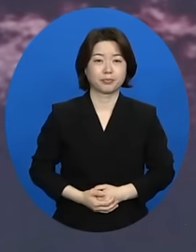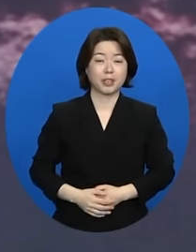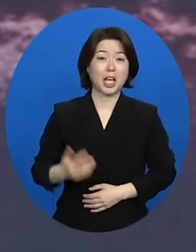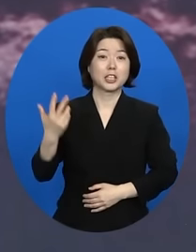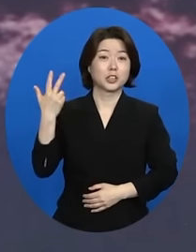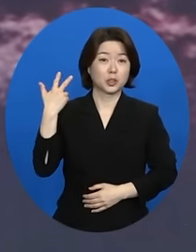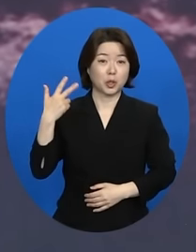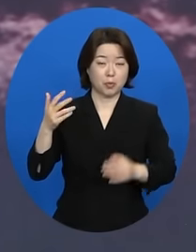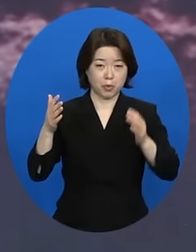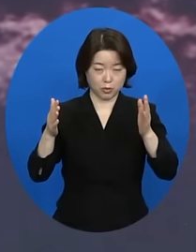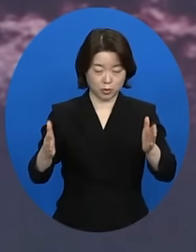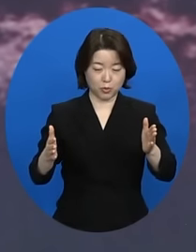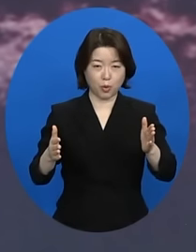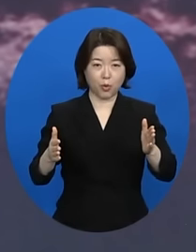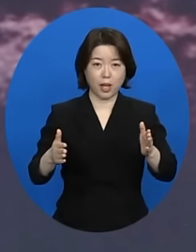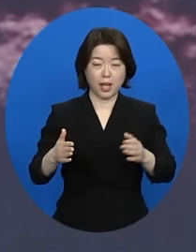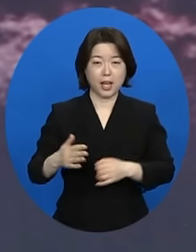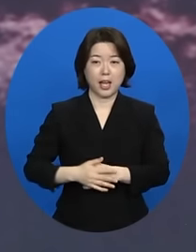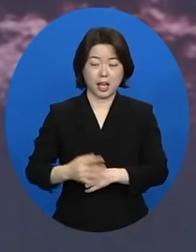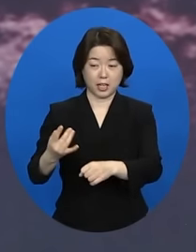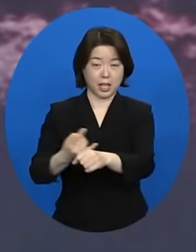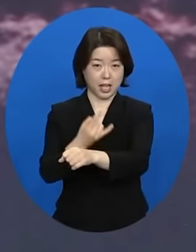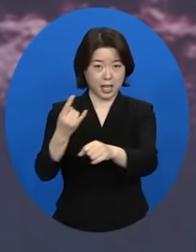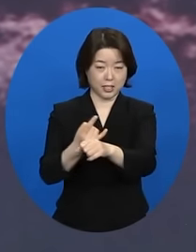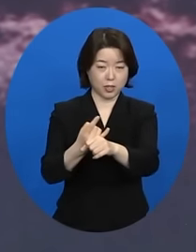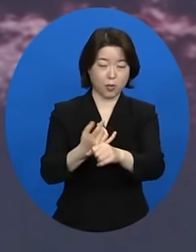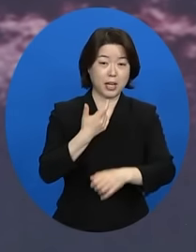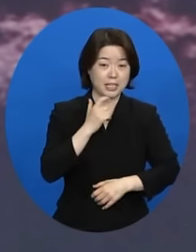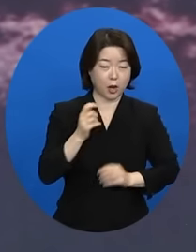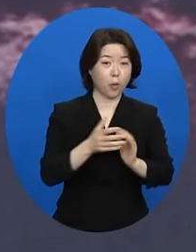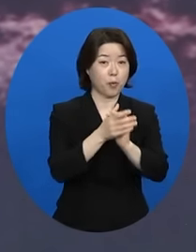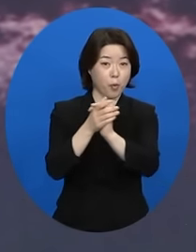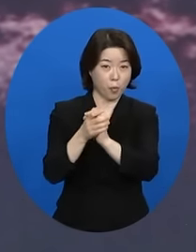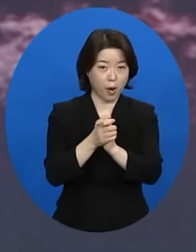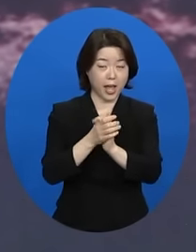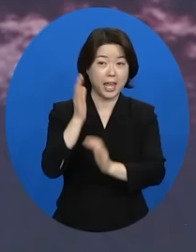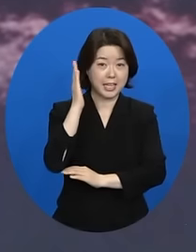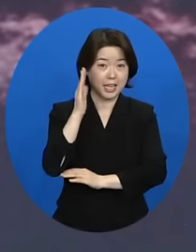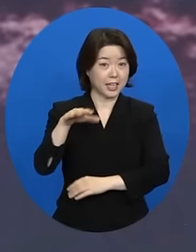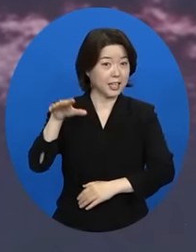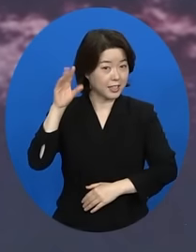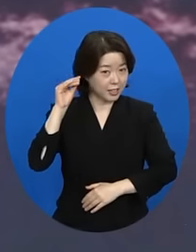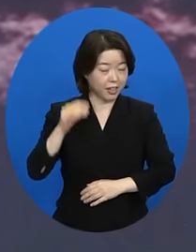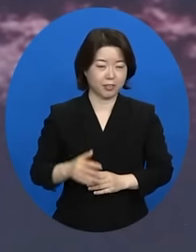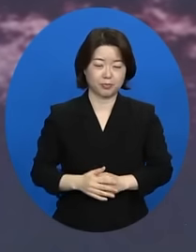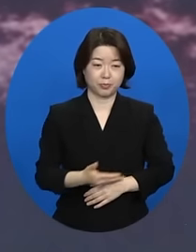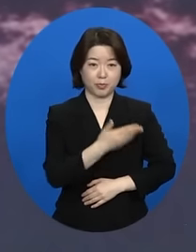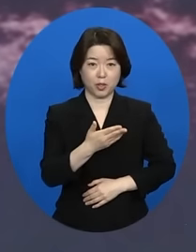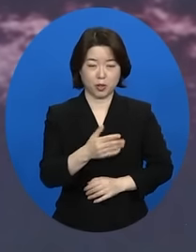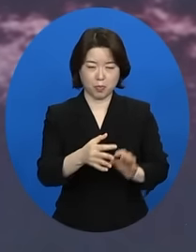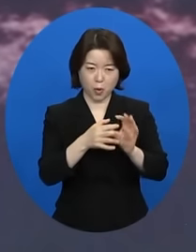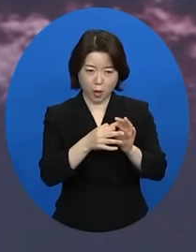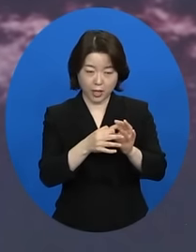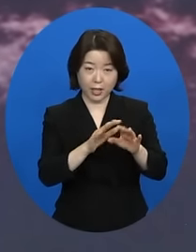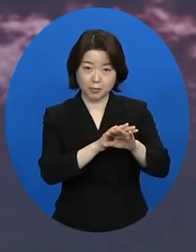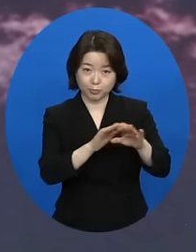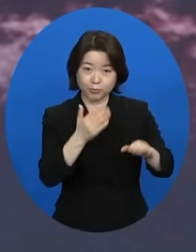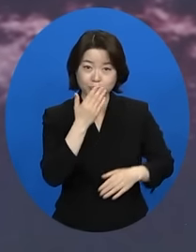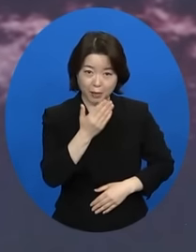지난주에 에서와 화의 이야기를 들었습니다. 여러분 푸셔야 될 관계를 혹시